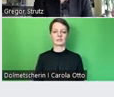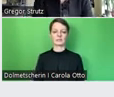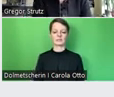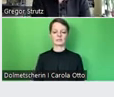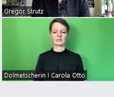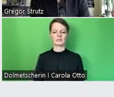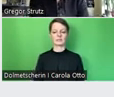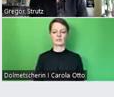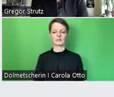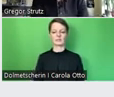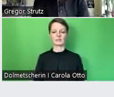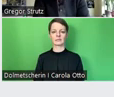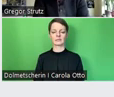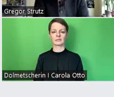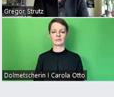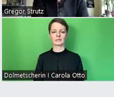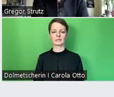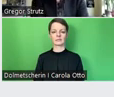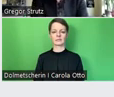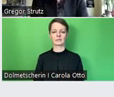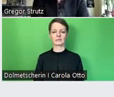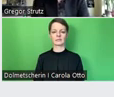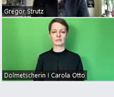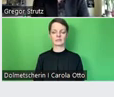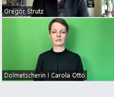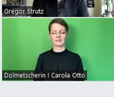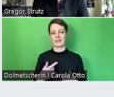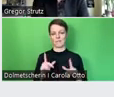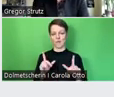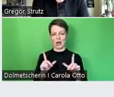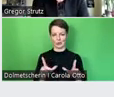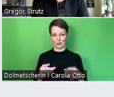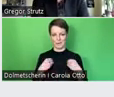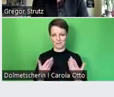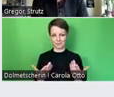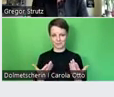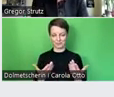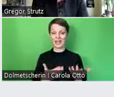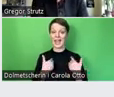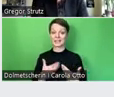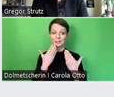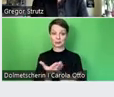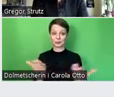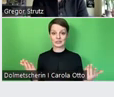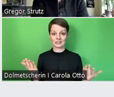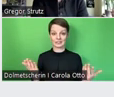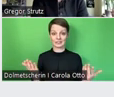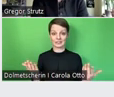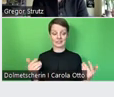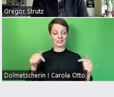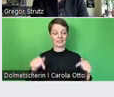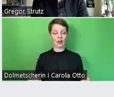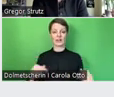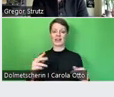Gut, dann übernehme ich mal das Zepter und darf Sie recht herzlich begrüßen zu unserer